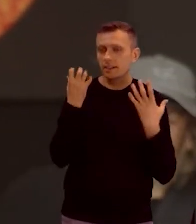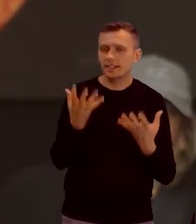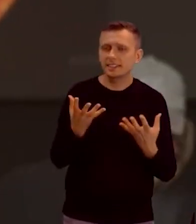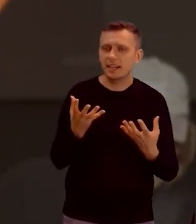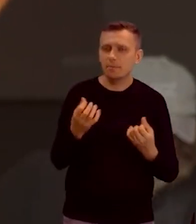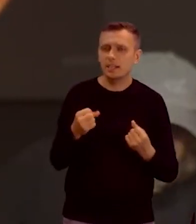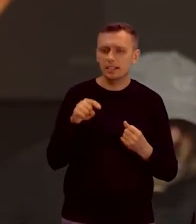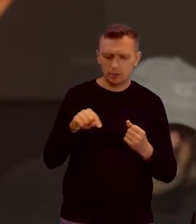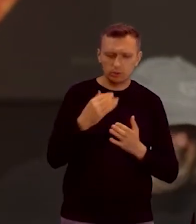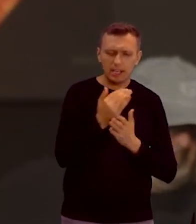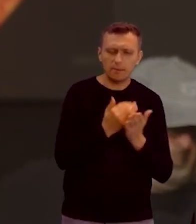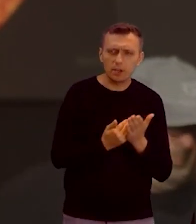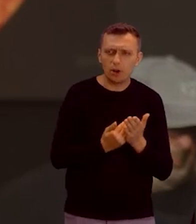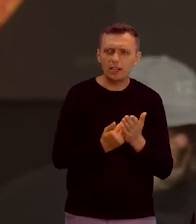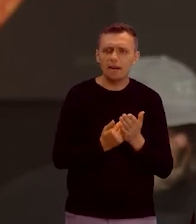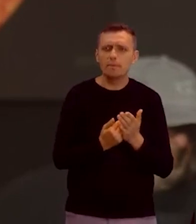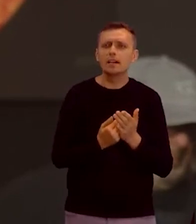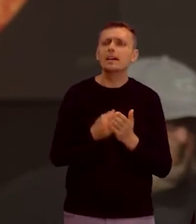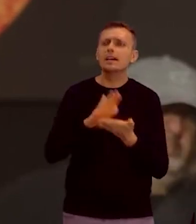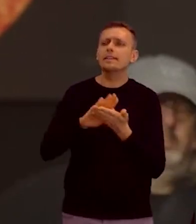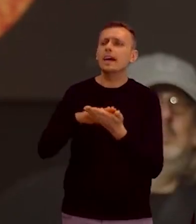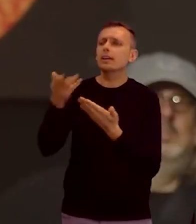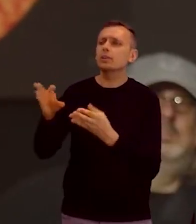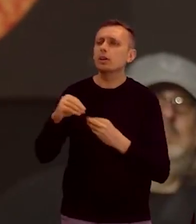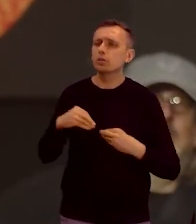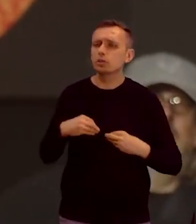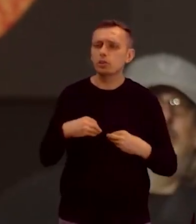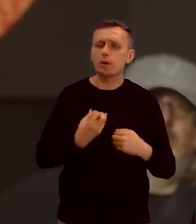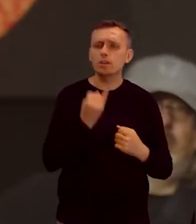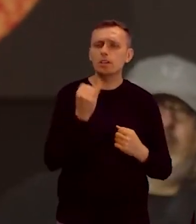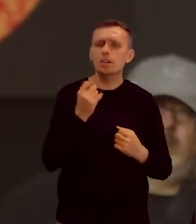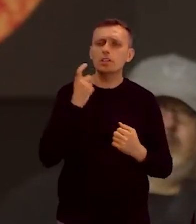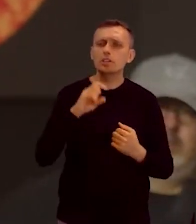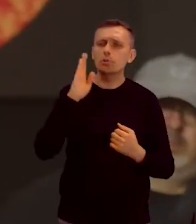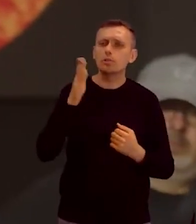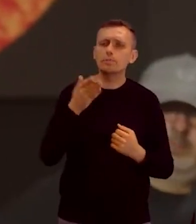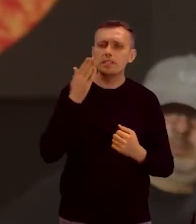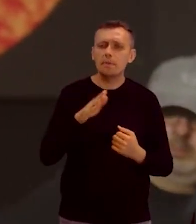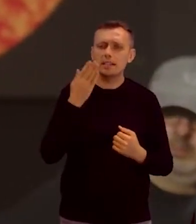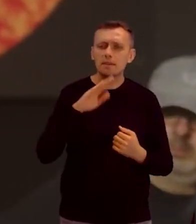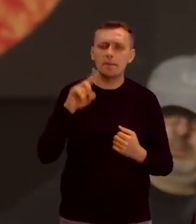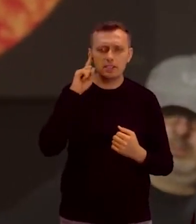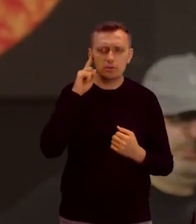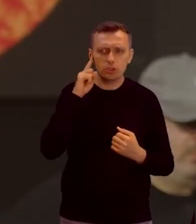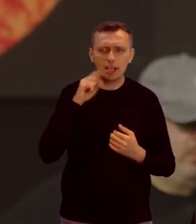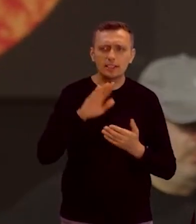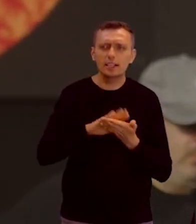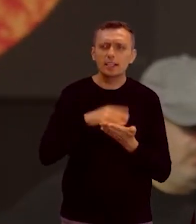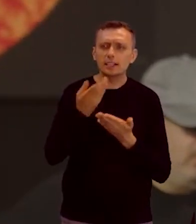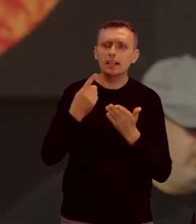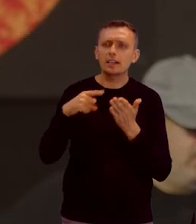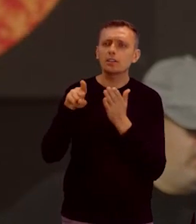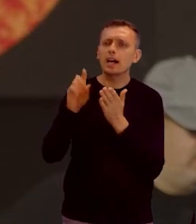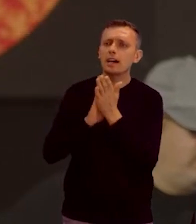głos dzieci będzie jeszcze bardziej słyszalny i z tego będzie większa chwała dla Boga. A przecież zależy nam na tym, żeby chwała dla